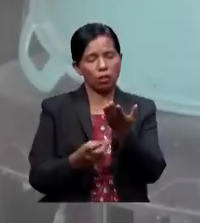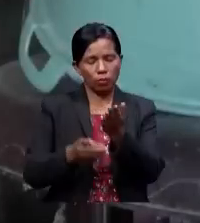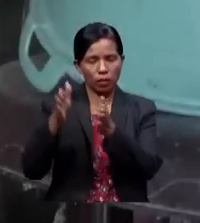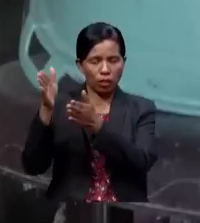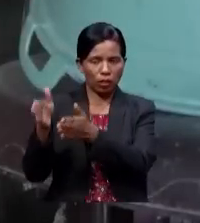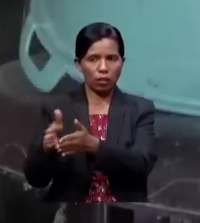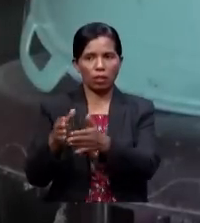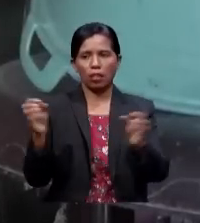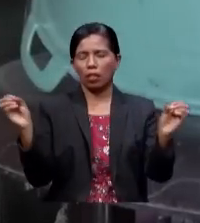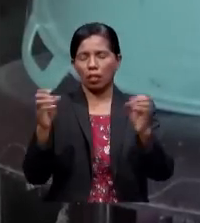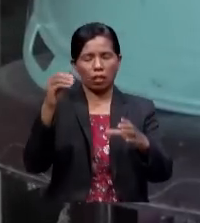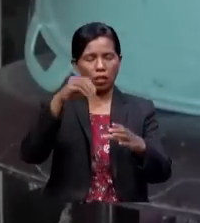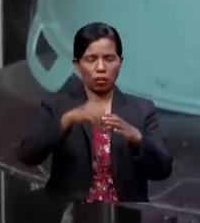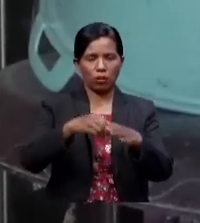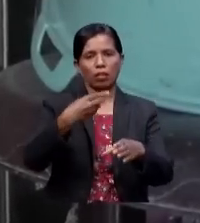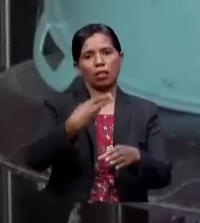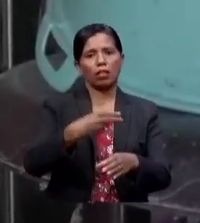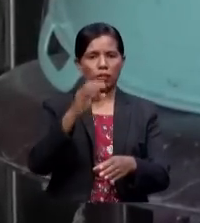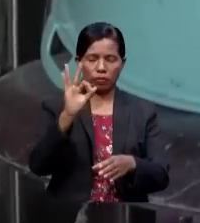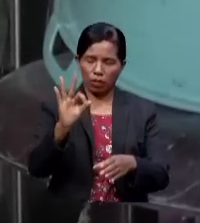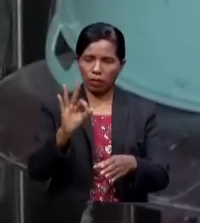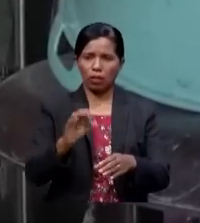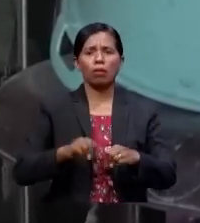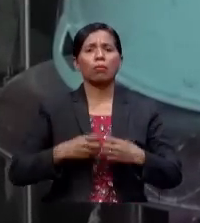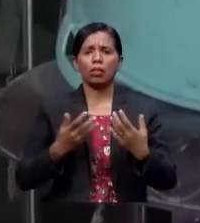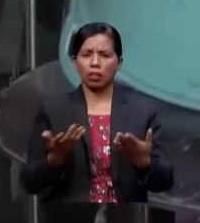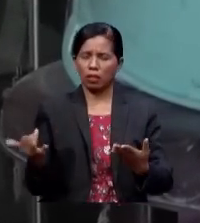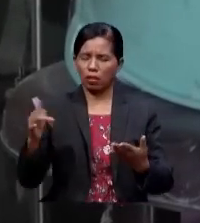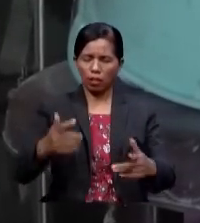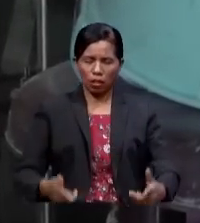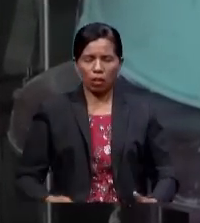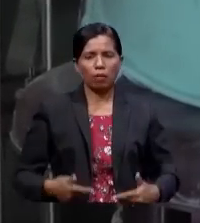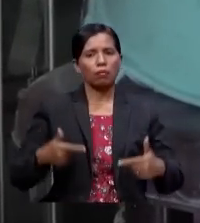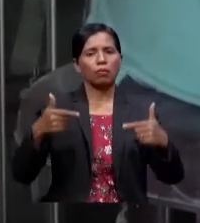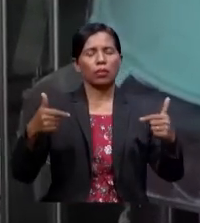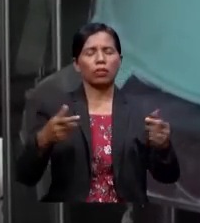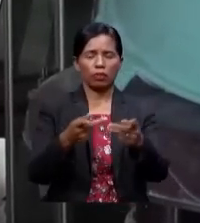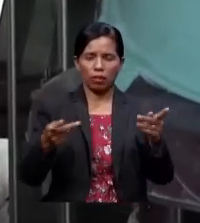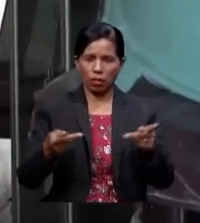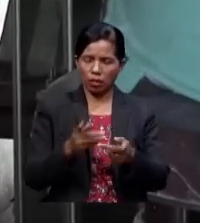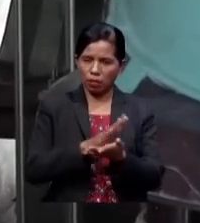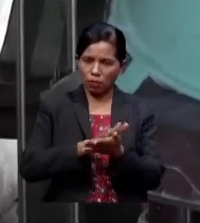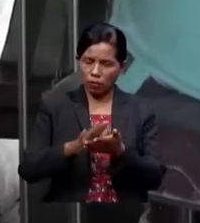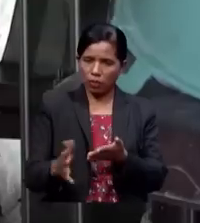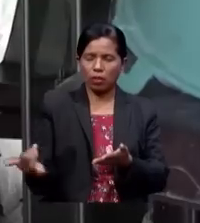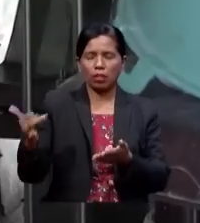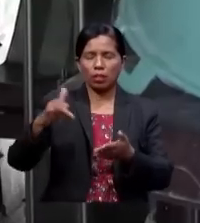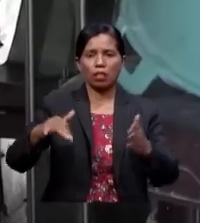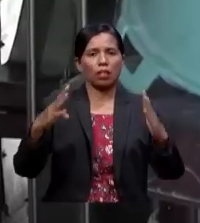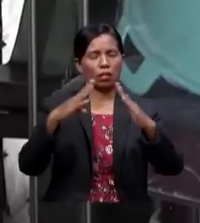la inklui ho haris fatin. O insa sira bele mori su ambiente ne be saudável iha sira ne horik